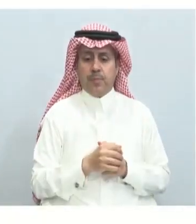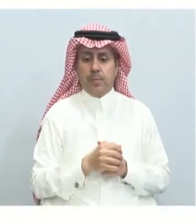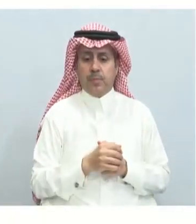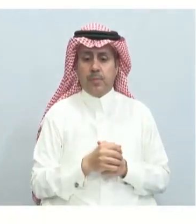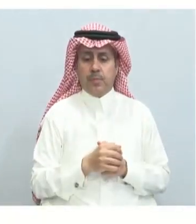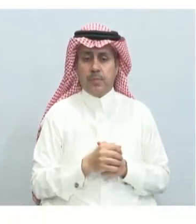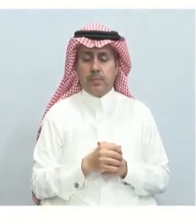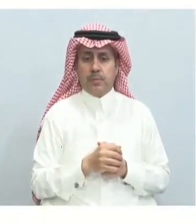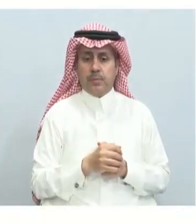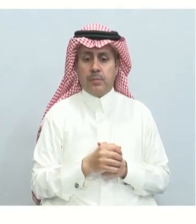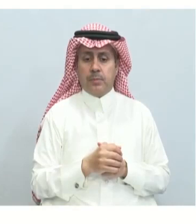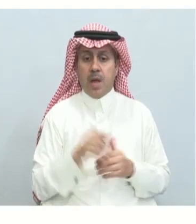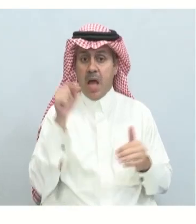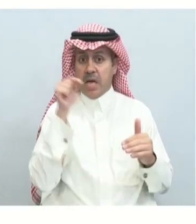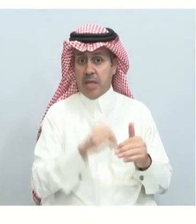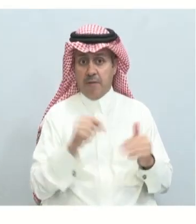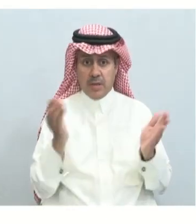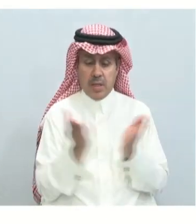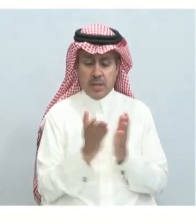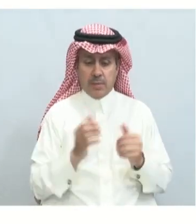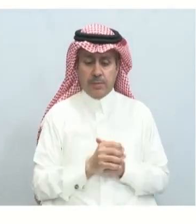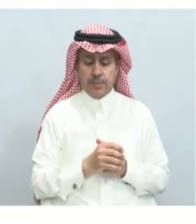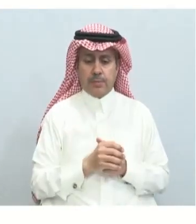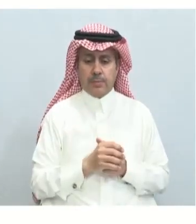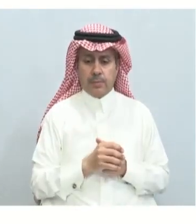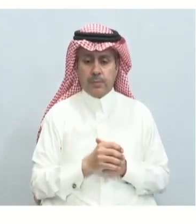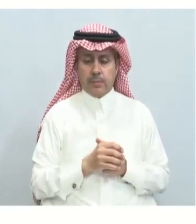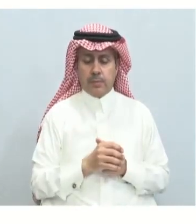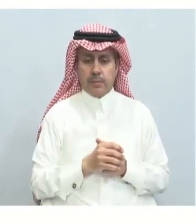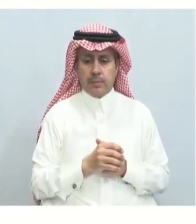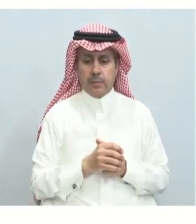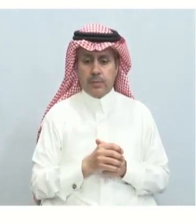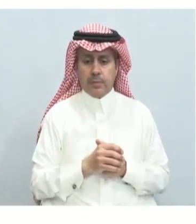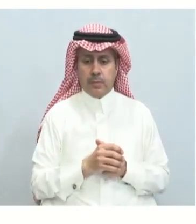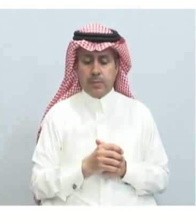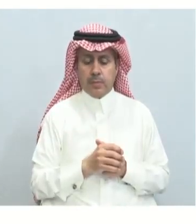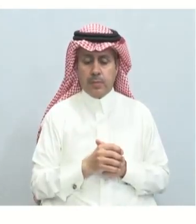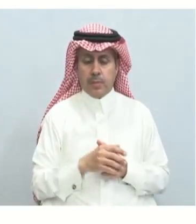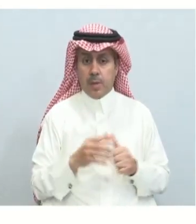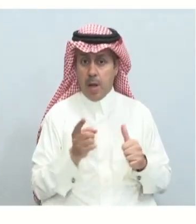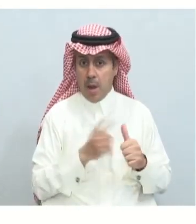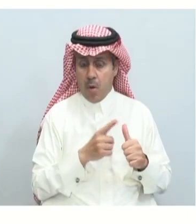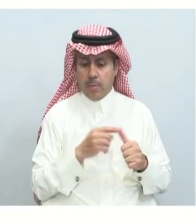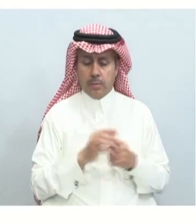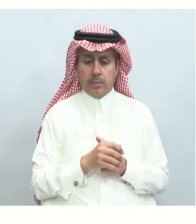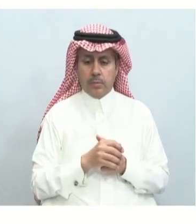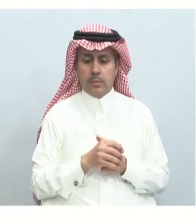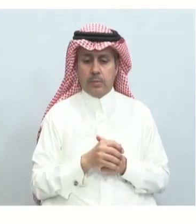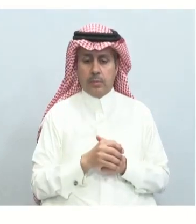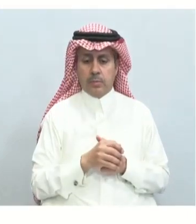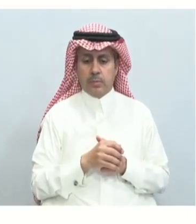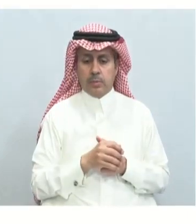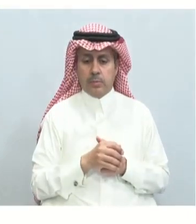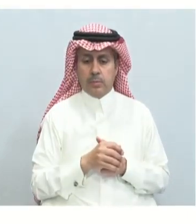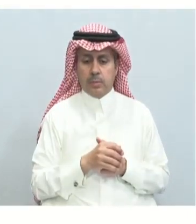الانابيب والى اهدافنا التي اسعى انا واياكم الى تحقيقها من خلال درس هذا اليوم